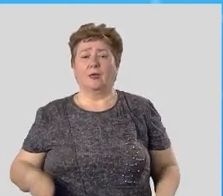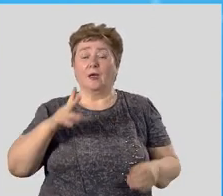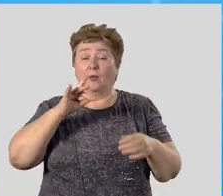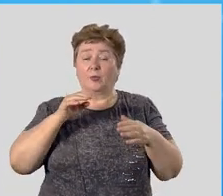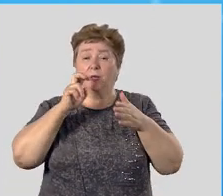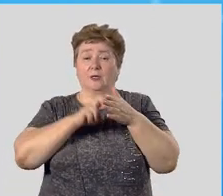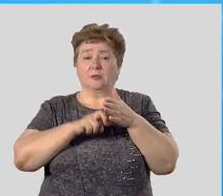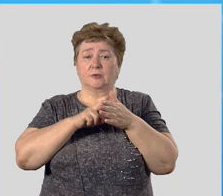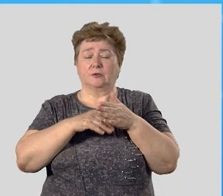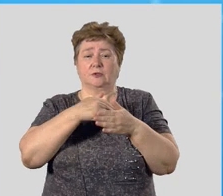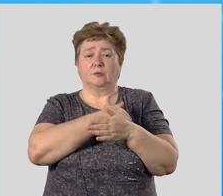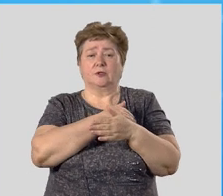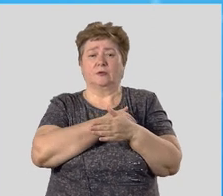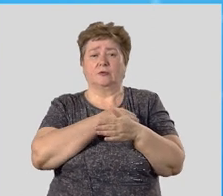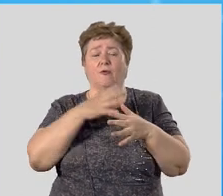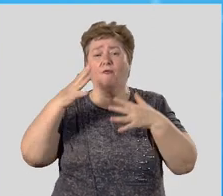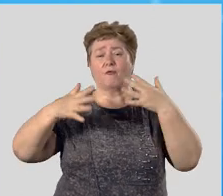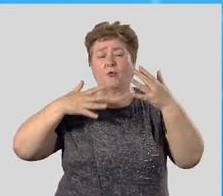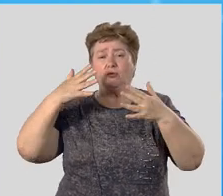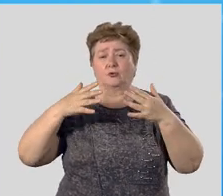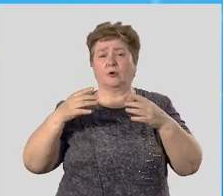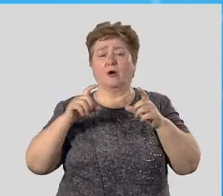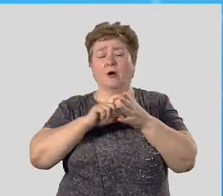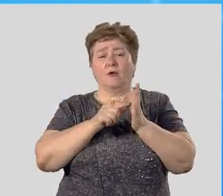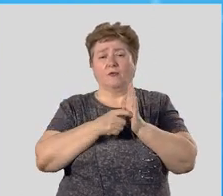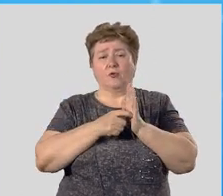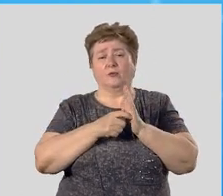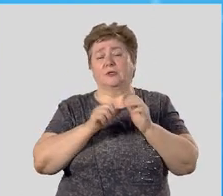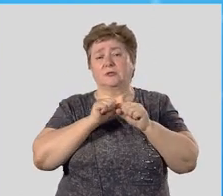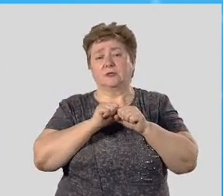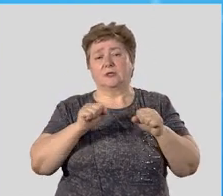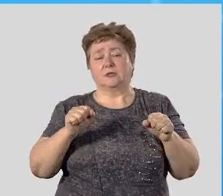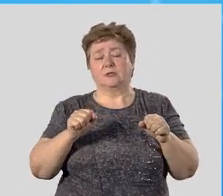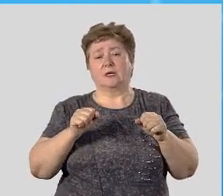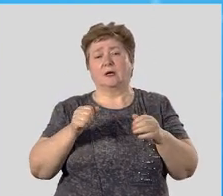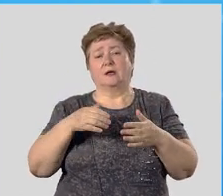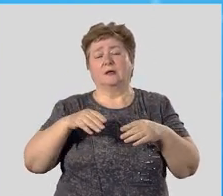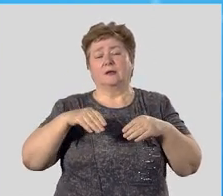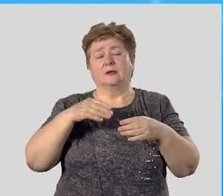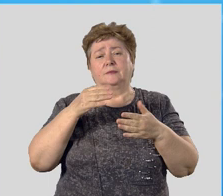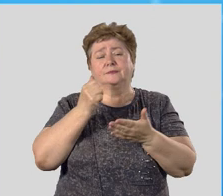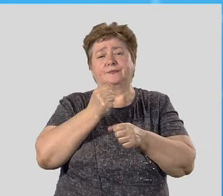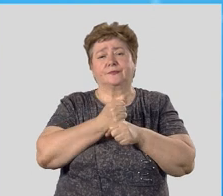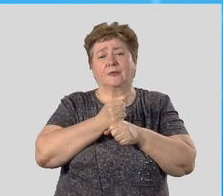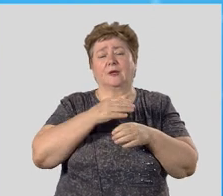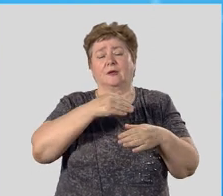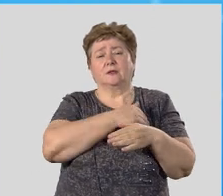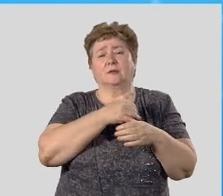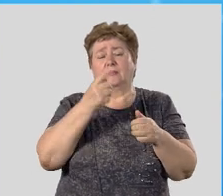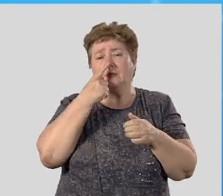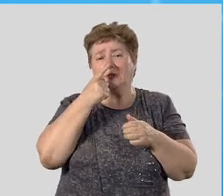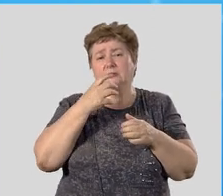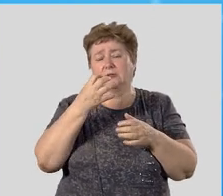При измерении температуры воздуха в комнате нельзя располагать термометр